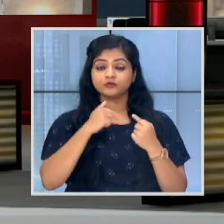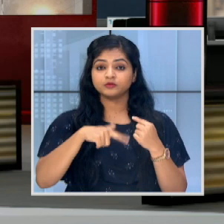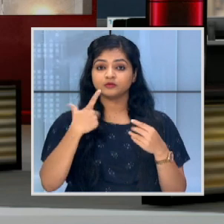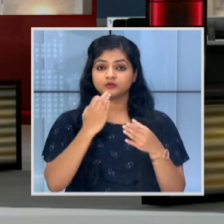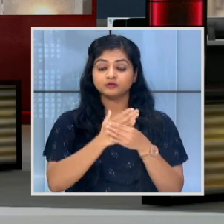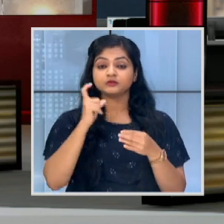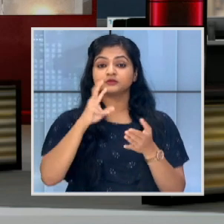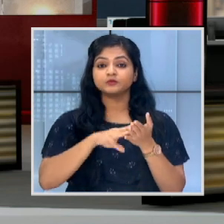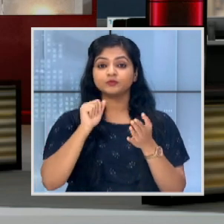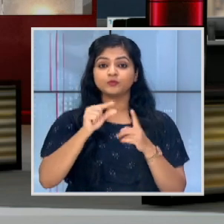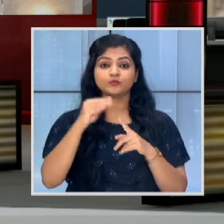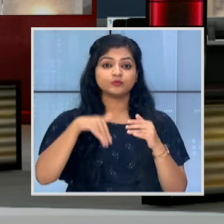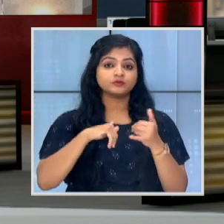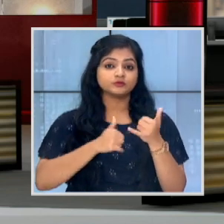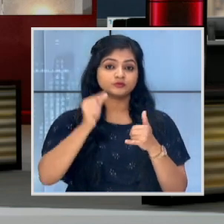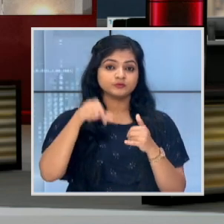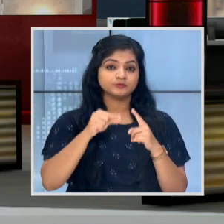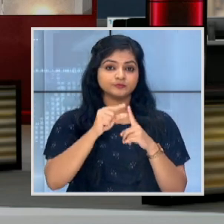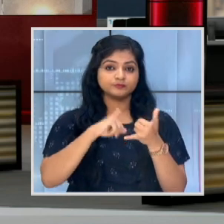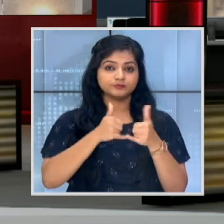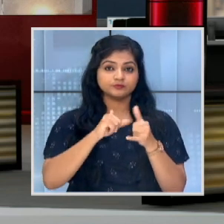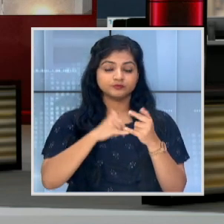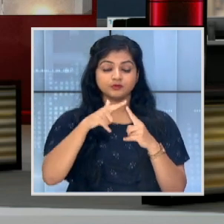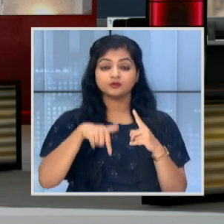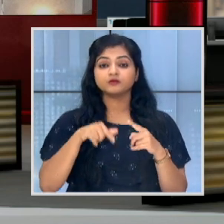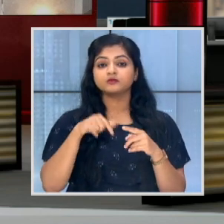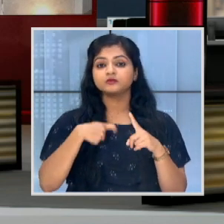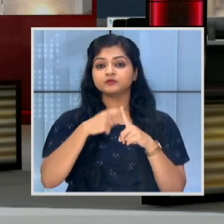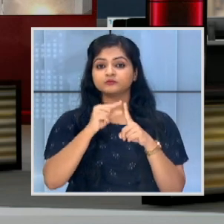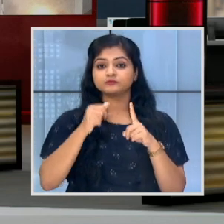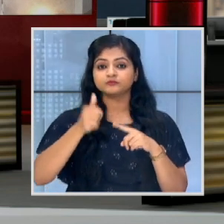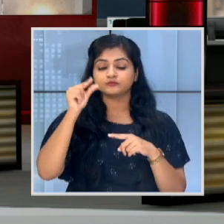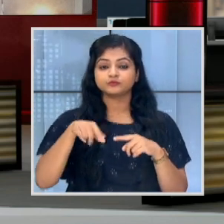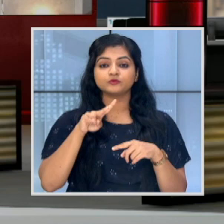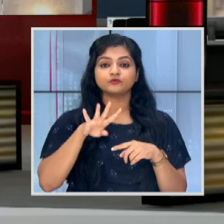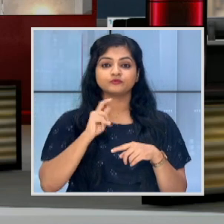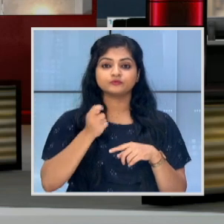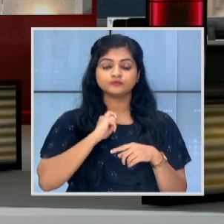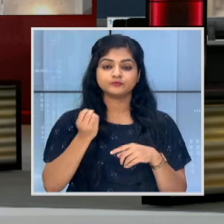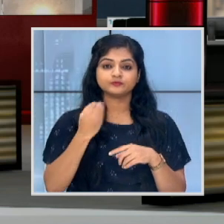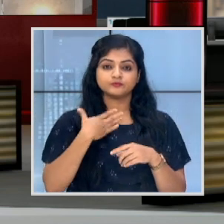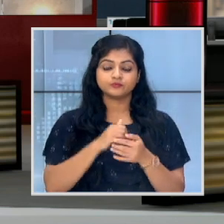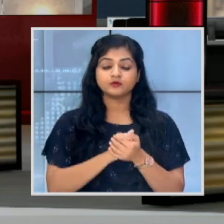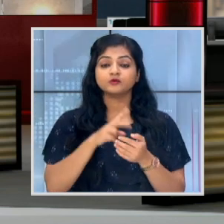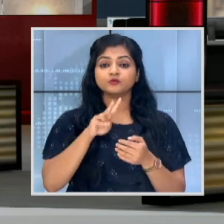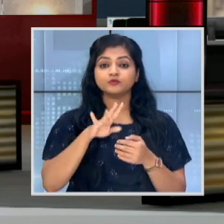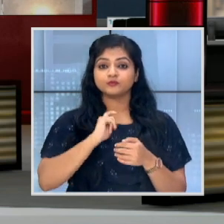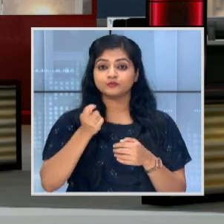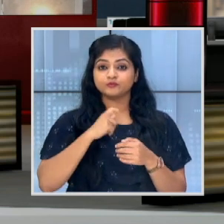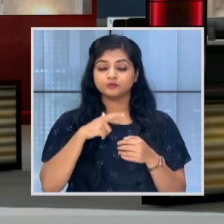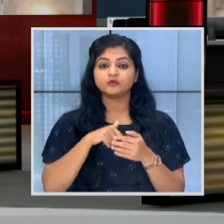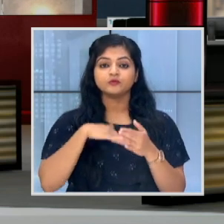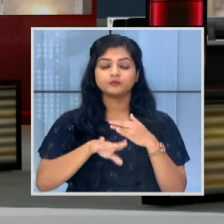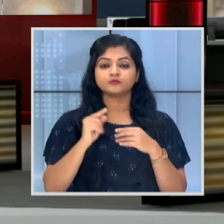പിന്നിൽ മുഖ്യമന്ത്രിയുടെ പൊളിറ്റിക്കൽ സെക്രട്ടറി പി ശശി എന്ന് കെ പി സി സി അധ്യക്ഷൻ കെ സുധാകരൻ 24നോട്. 24ന് നൽകിയ പ്രത്യേക അഭിമുഖത്തിലാണ് കെ പി സി സി അധ്യക്ഷന്റെ